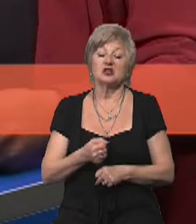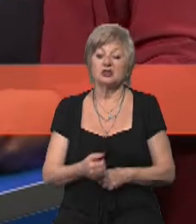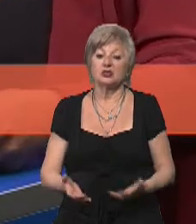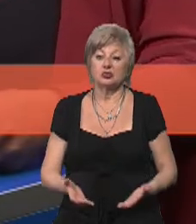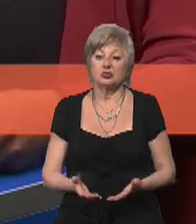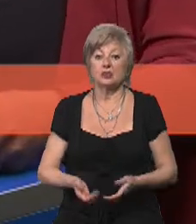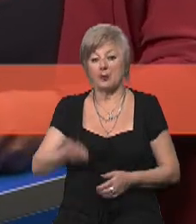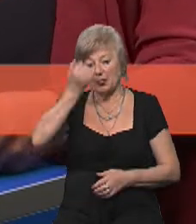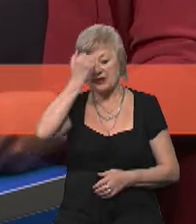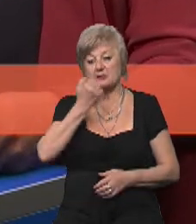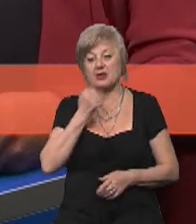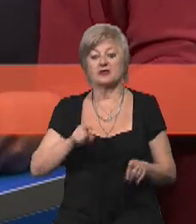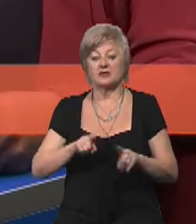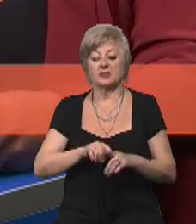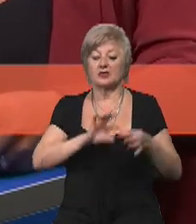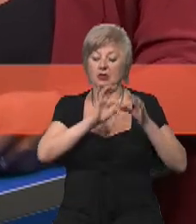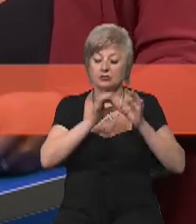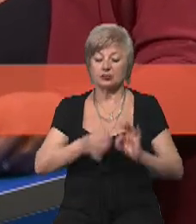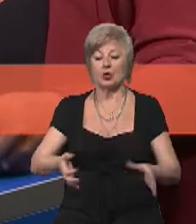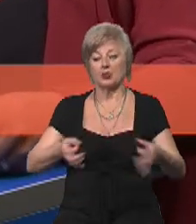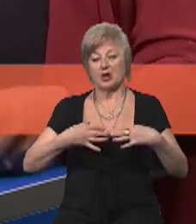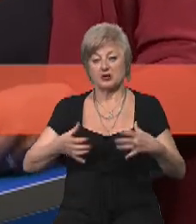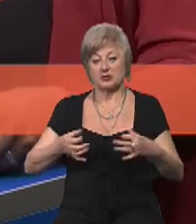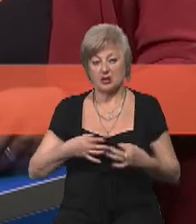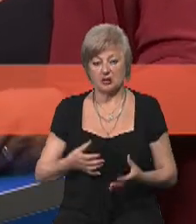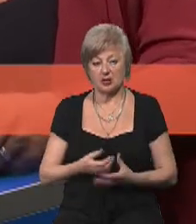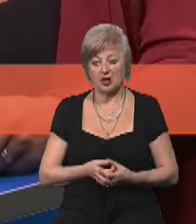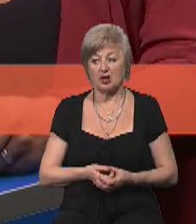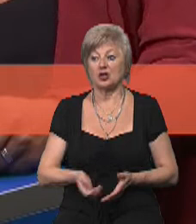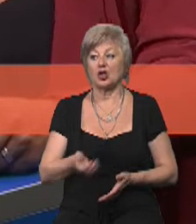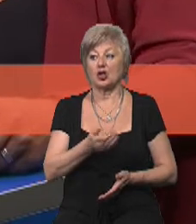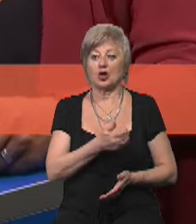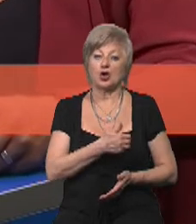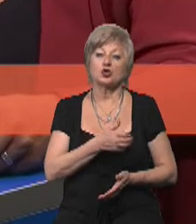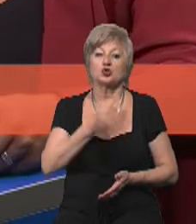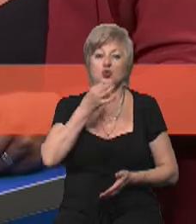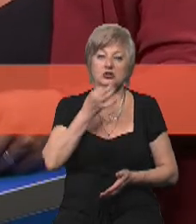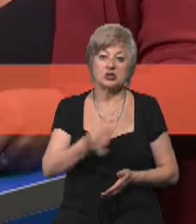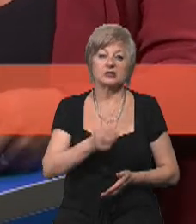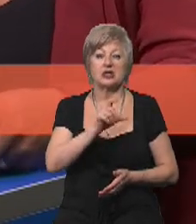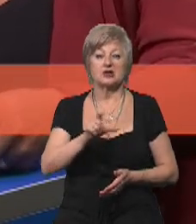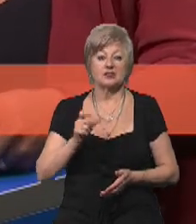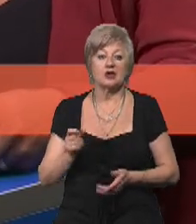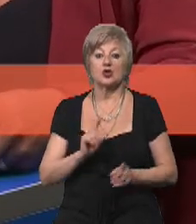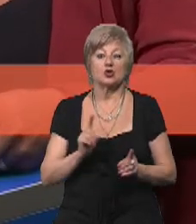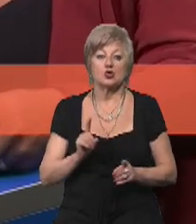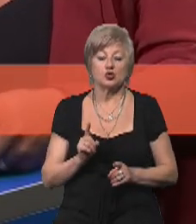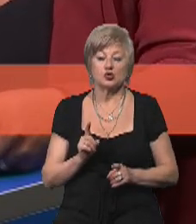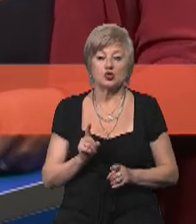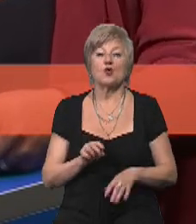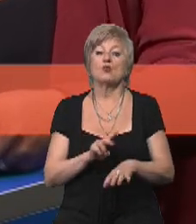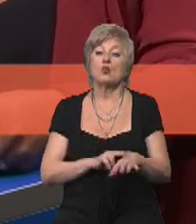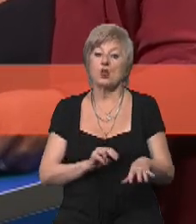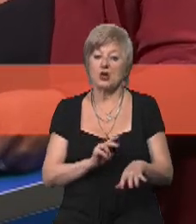Дякую за таке ґрунтовне роз'яснення питання. От я хочу ще сказати нашим телеглядачам, що у